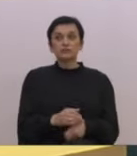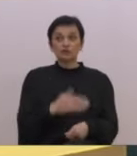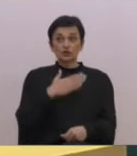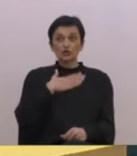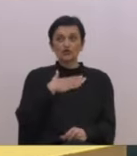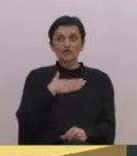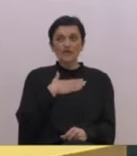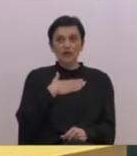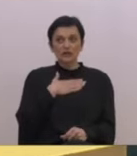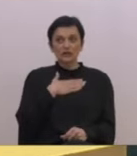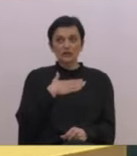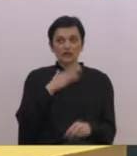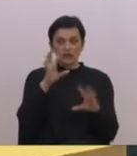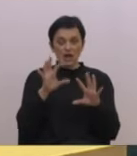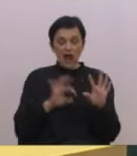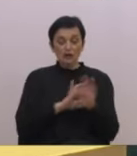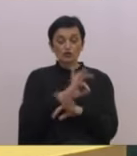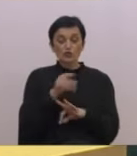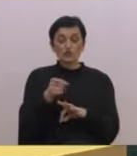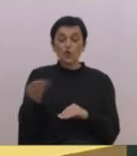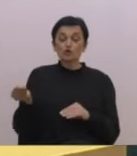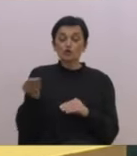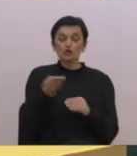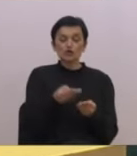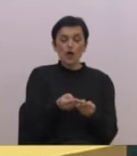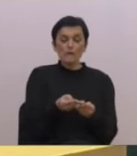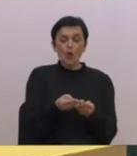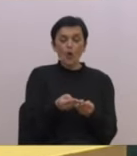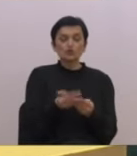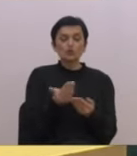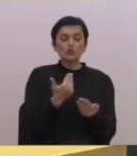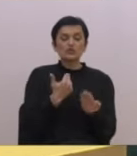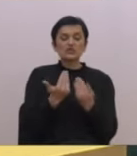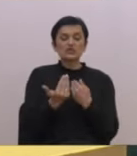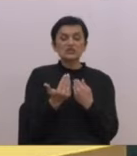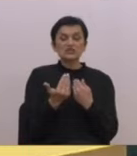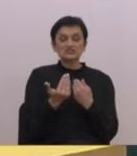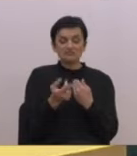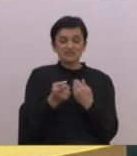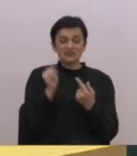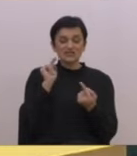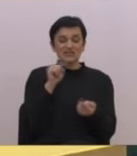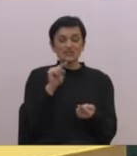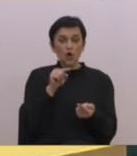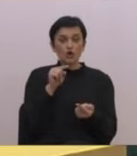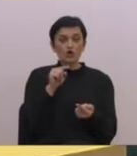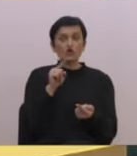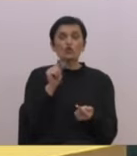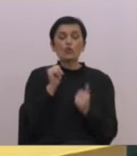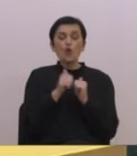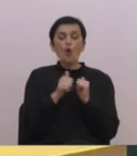ჩვენი იდეა აი ამ კანონპროექტის შემოტანის მის მიმართ წინააღმდეგობის ყოველთვის იყო ის,